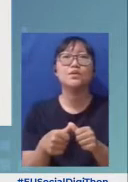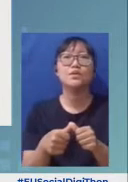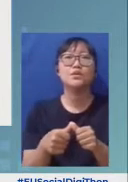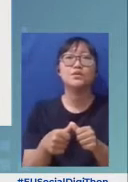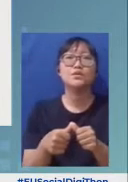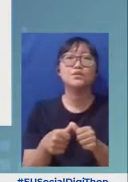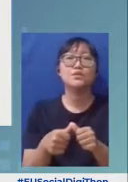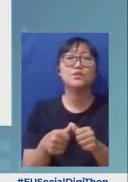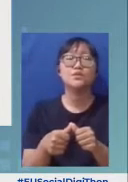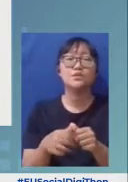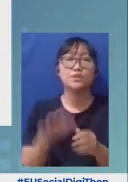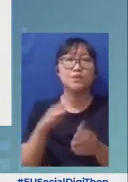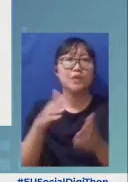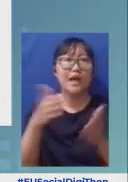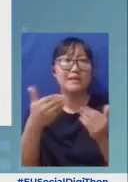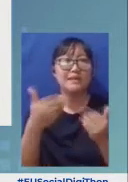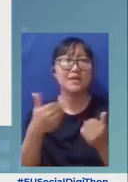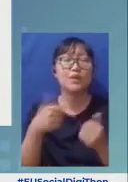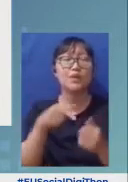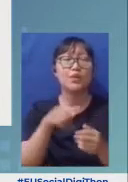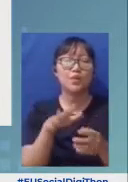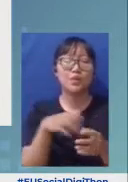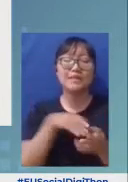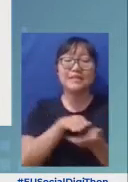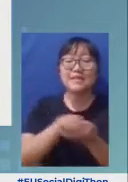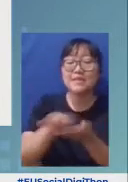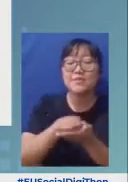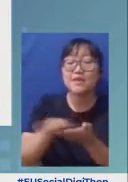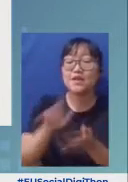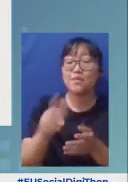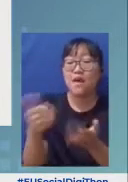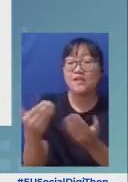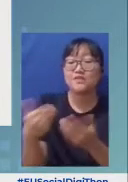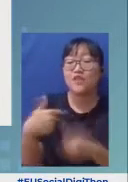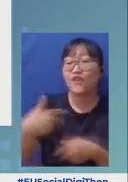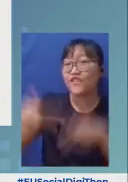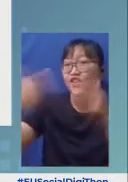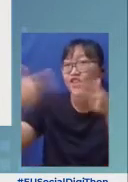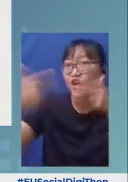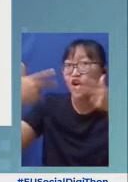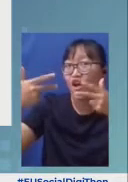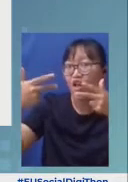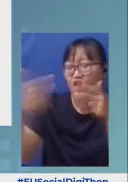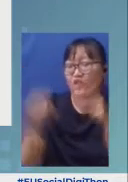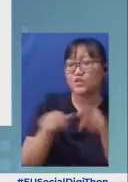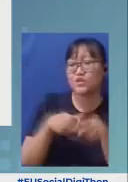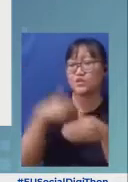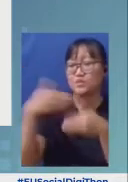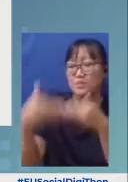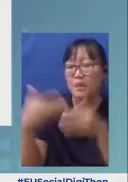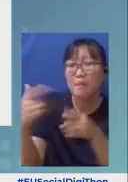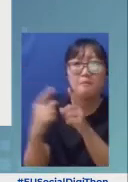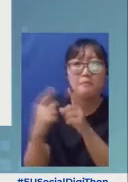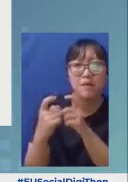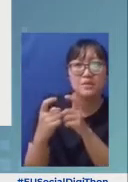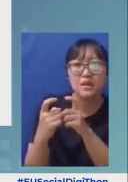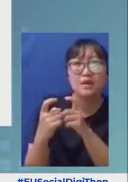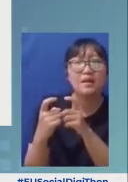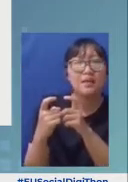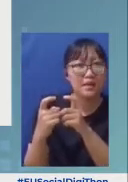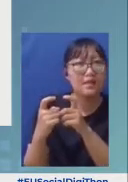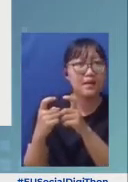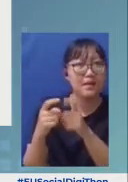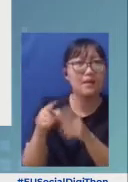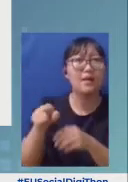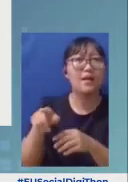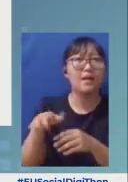teks ya, ngirim-ngirim teks, ngajakin video call, lama-lama macarin kita ya, lama-lama dia ngirim-ngirim